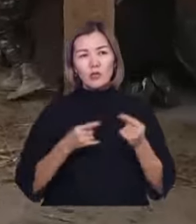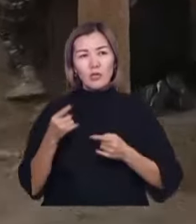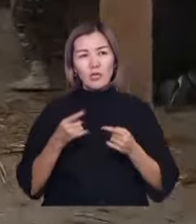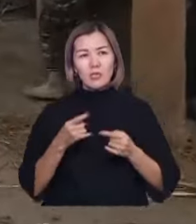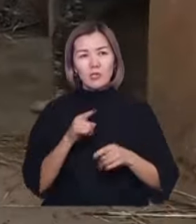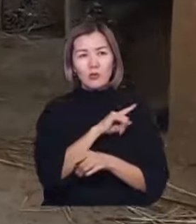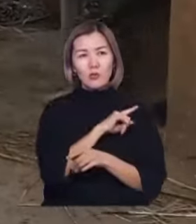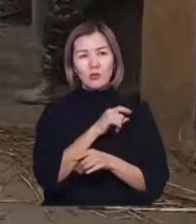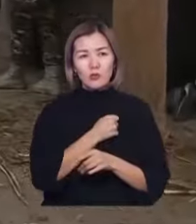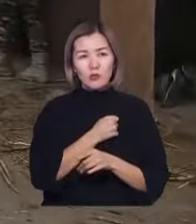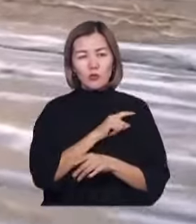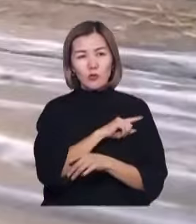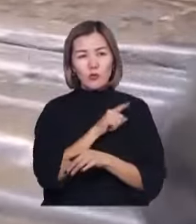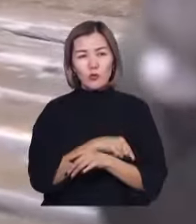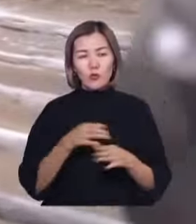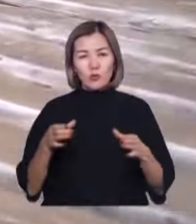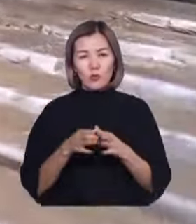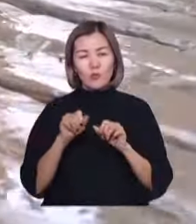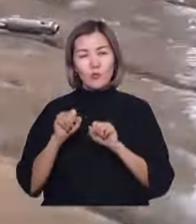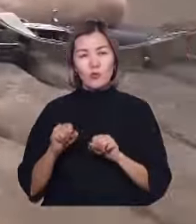күштік құрылым құтқарды.